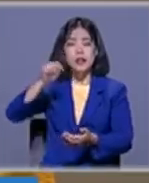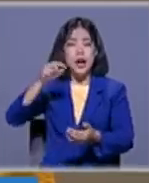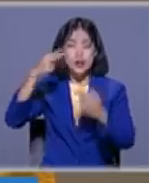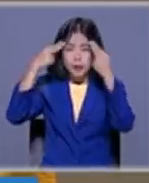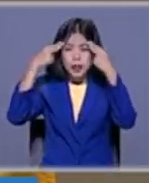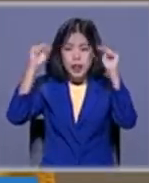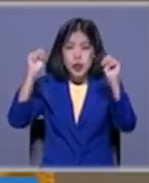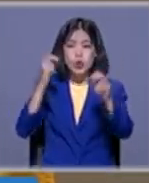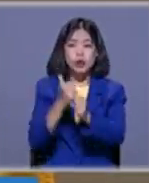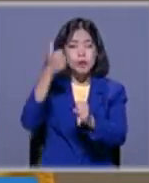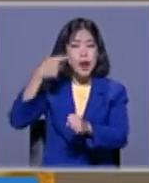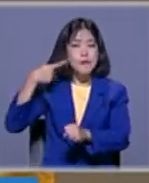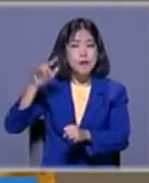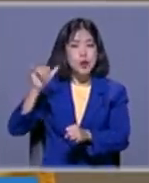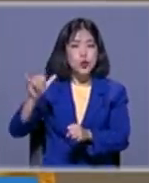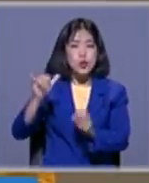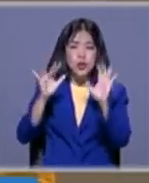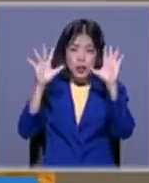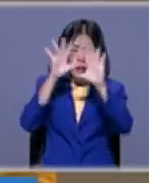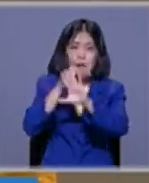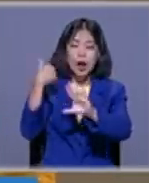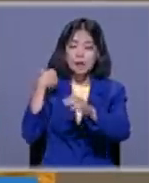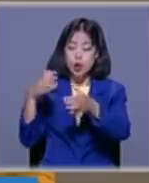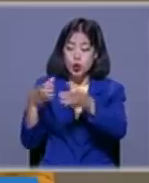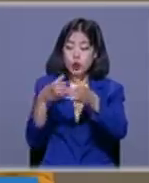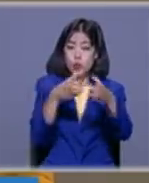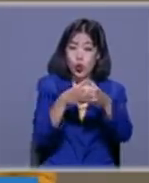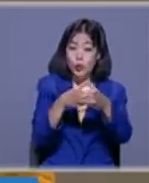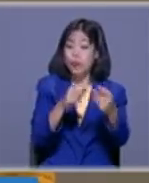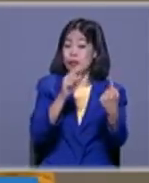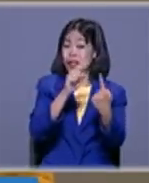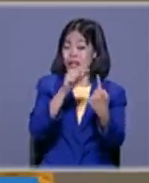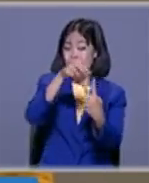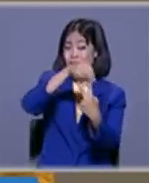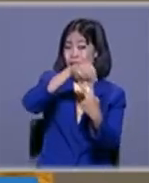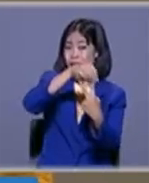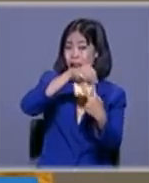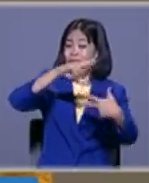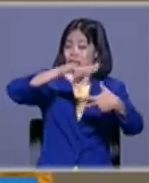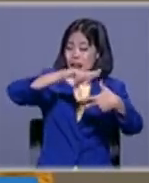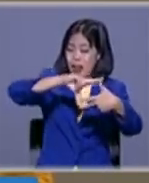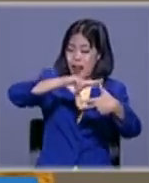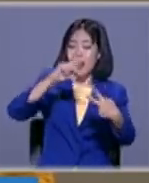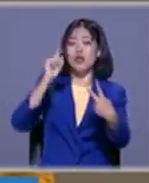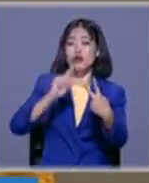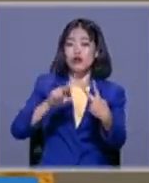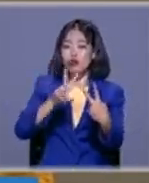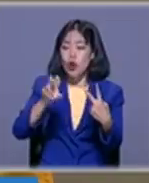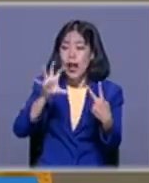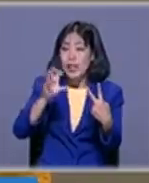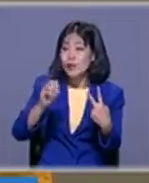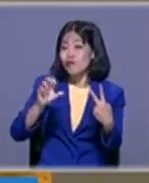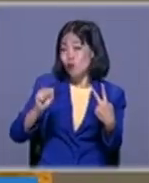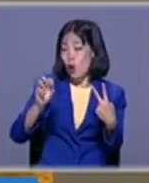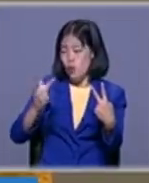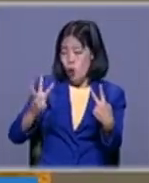ได้บางคนแซวกันว่ามันเหมือนกับพลเอกประยุทธ์มีพรรคอยู่2พรรคในมือพรรคแรกคือพลังประชารัฐอีกพรรคนึงคือพรรค250สว.